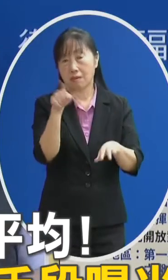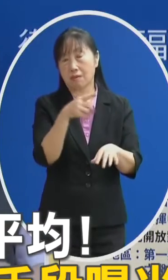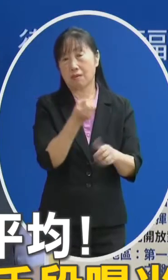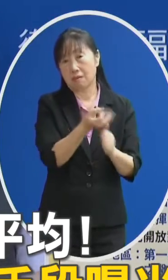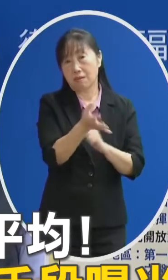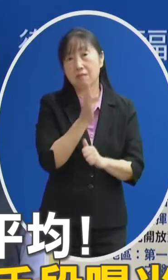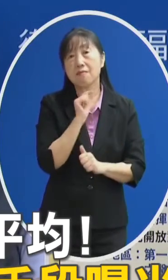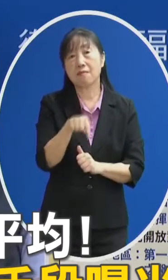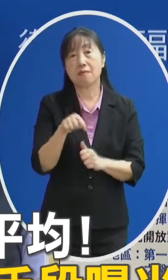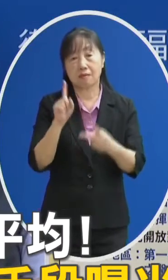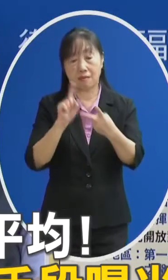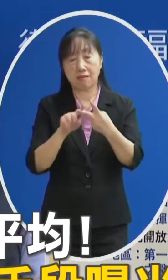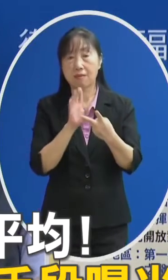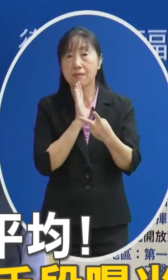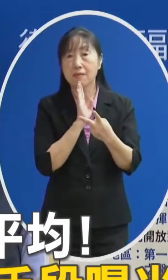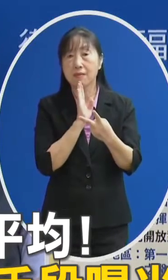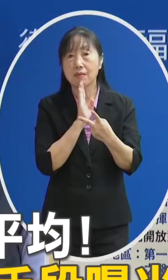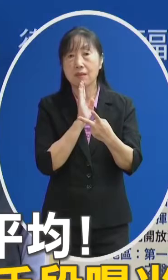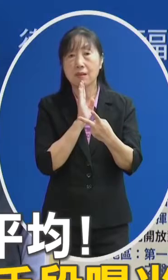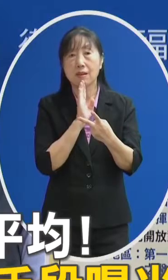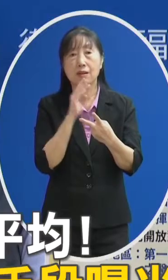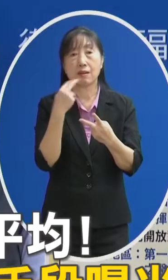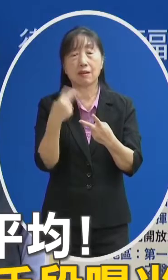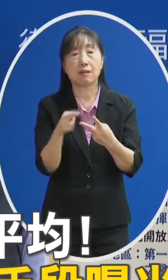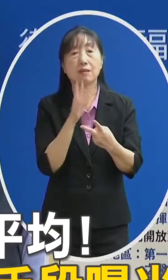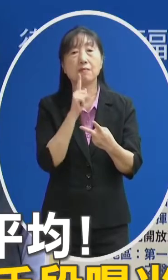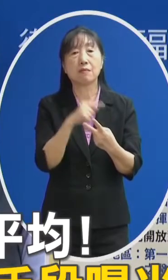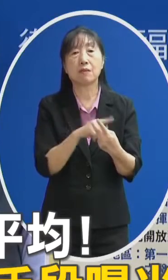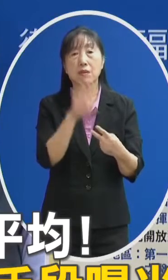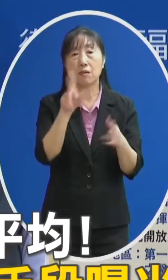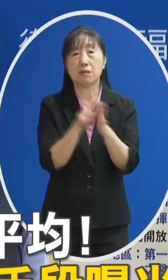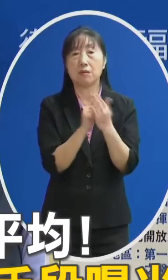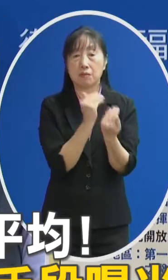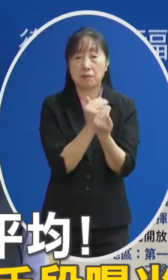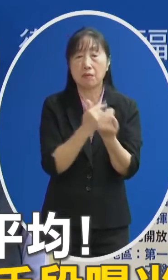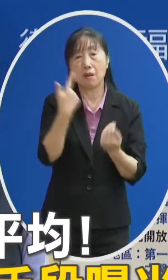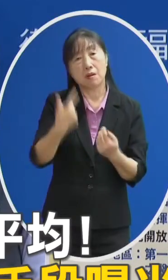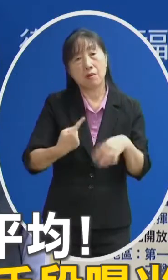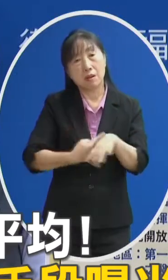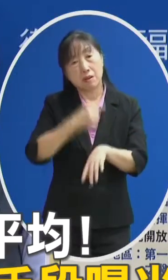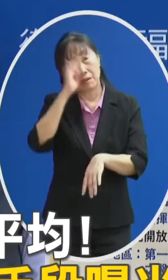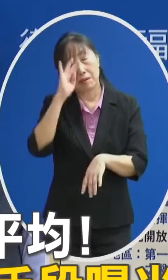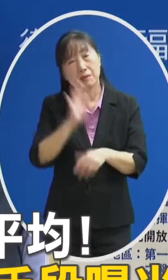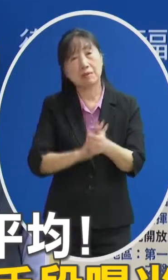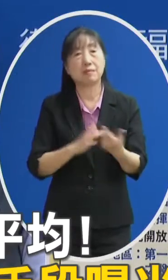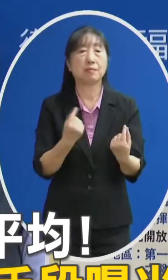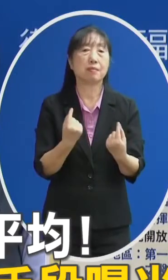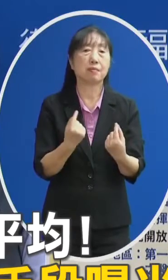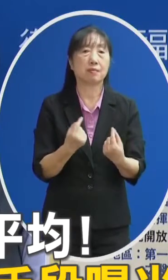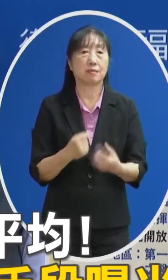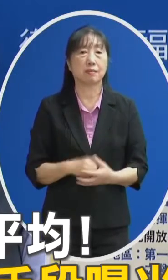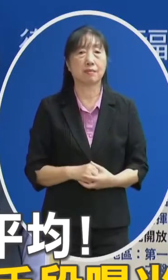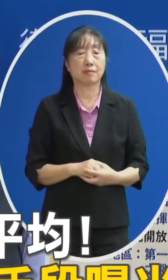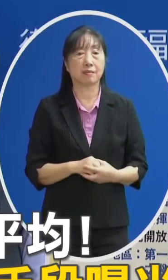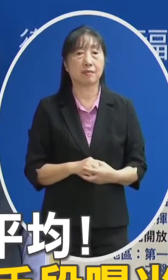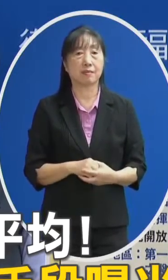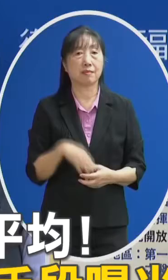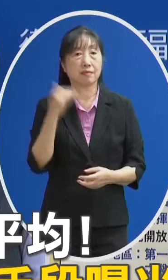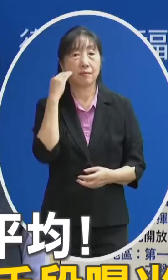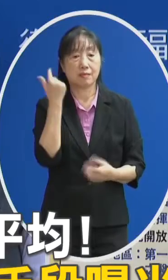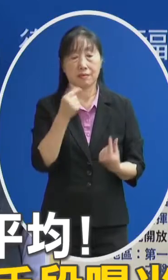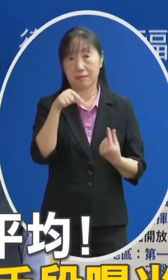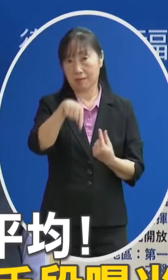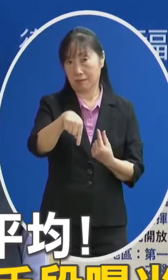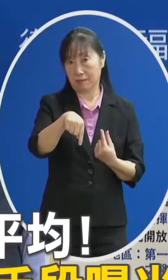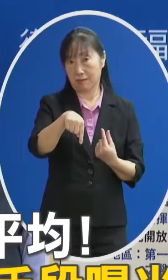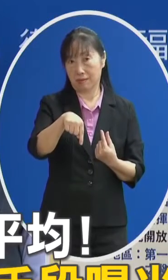个就是他们有没有这些潜伏慢性的疾病等等哈。以这样的一个基本重